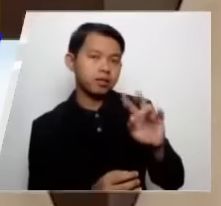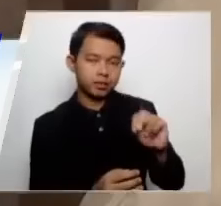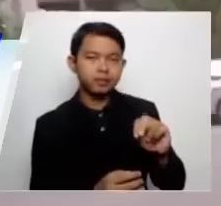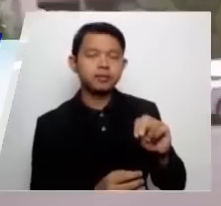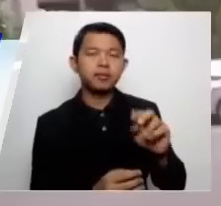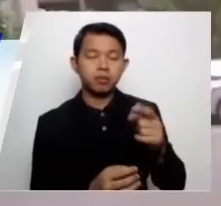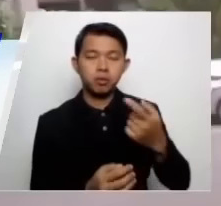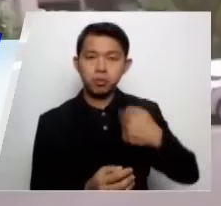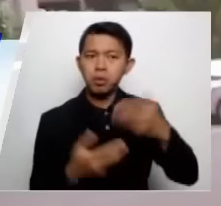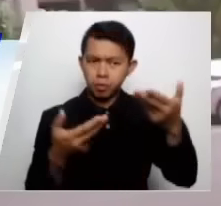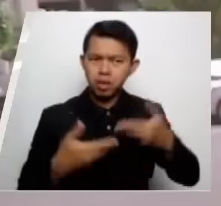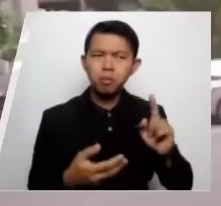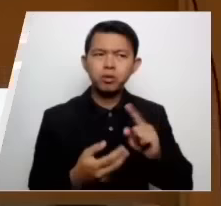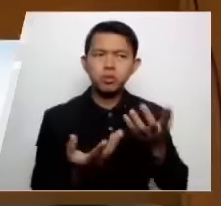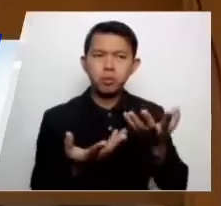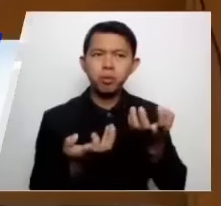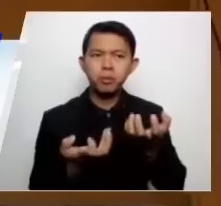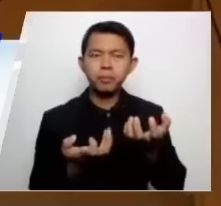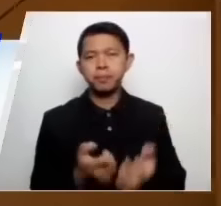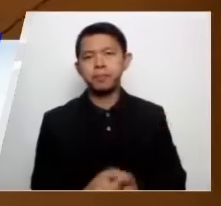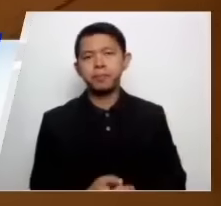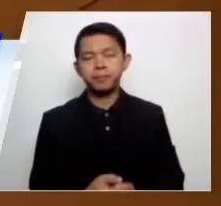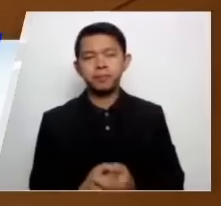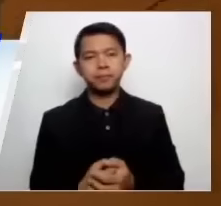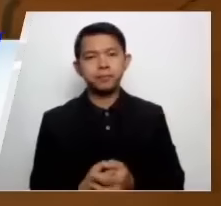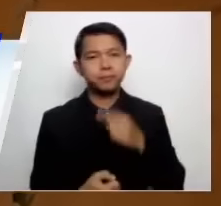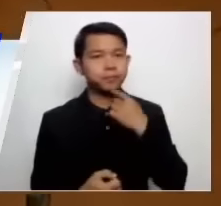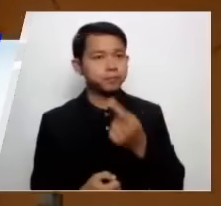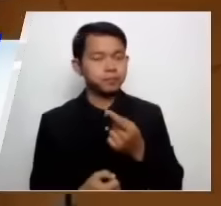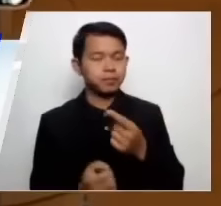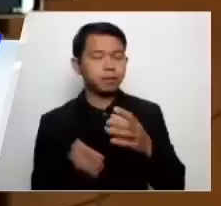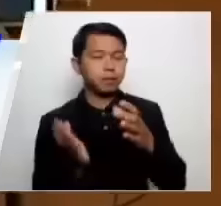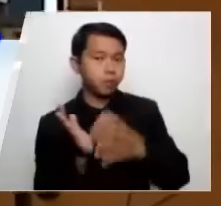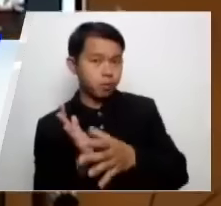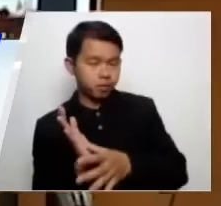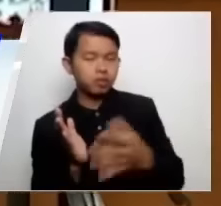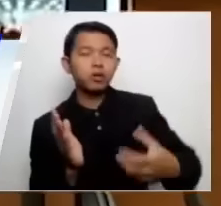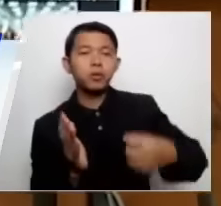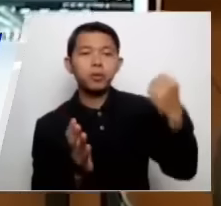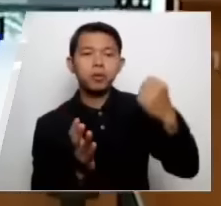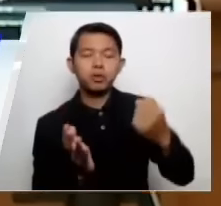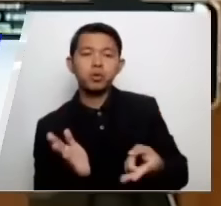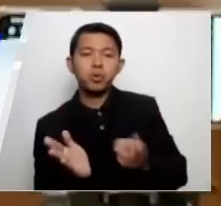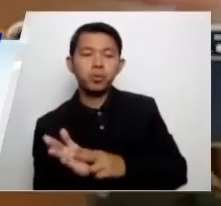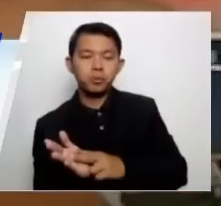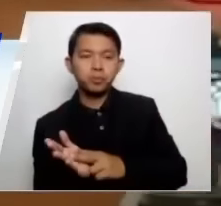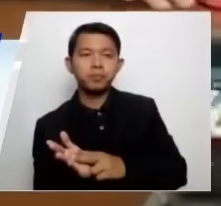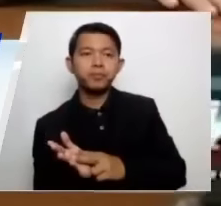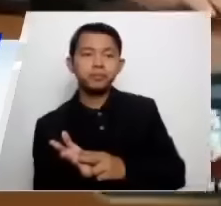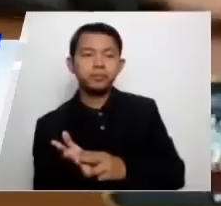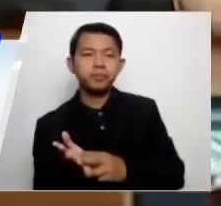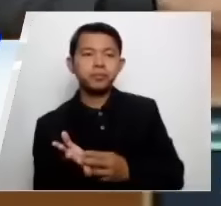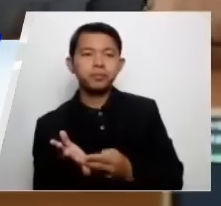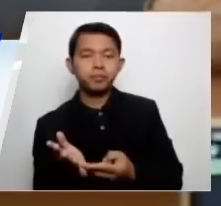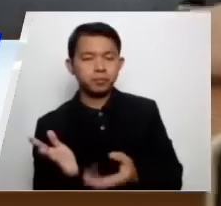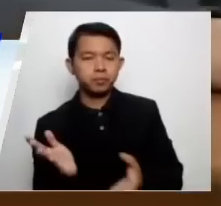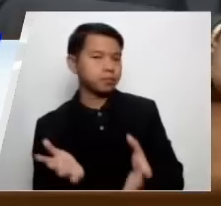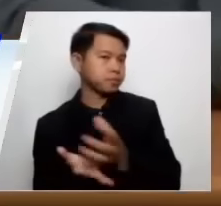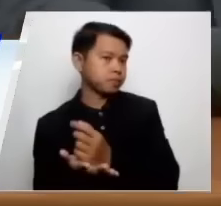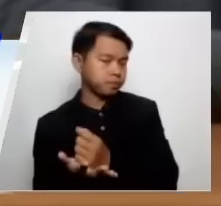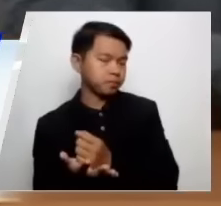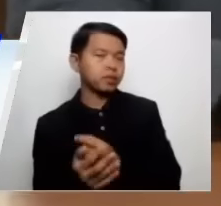nyo. Sa gitna nito, inanunsyo ng COMELEC na suspendido ang pagtanggap ng kanilang local offices ng pirma, gayon din ang anumang proseso tungkol